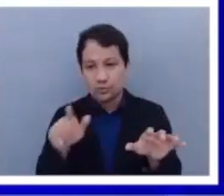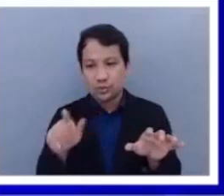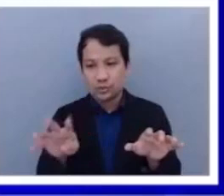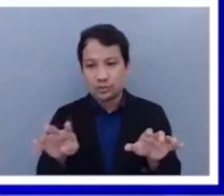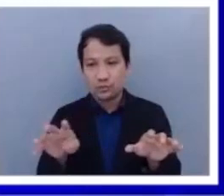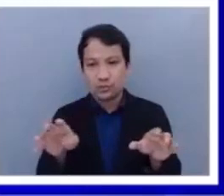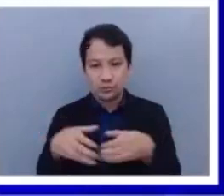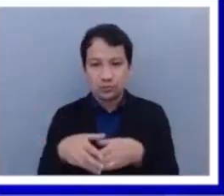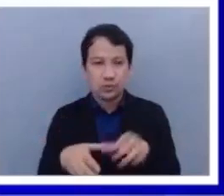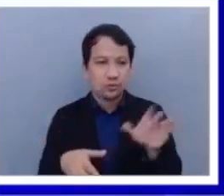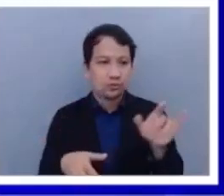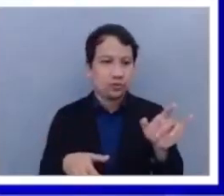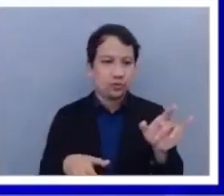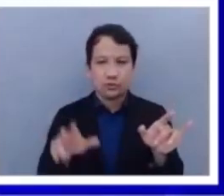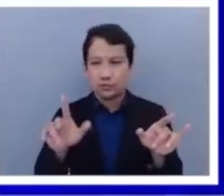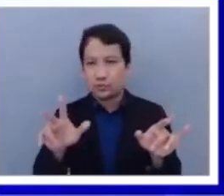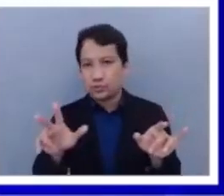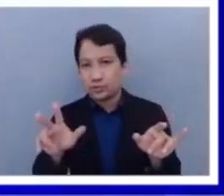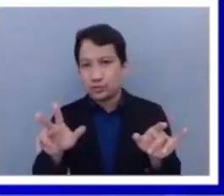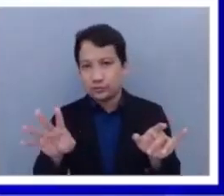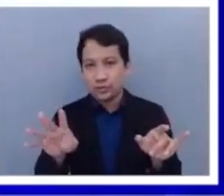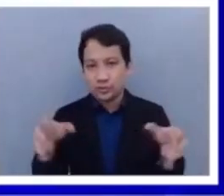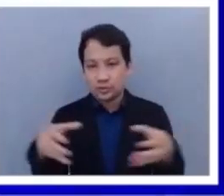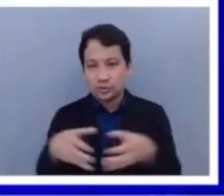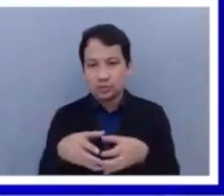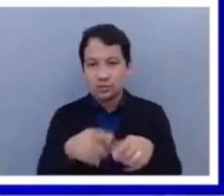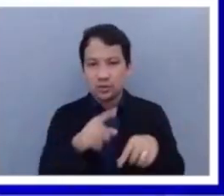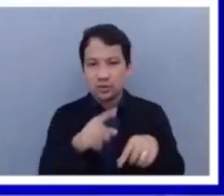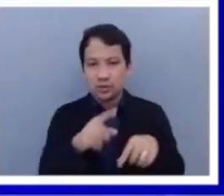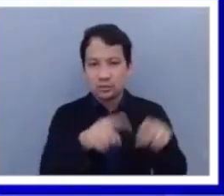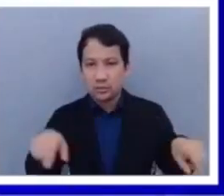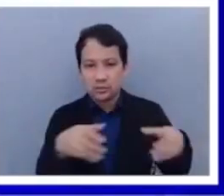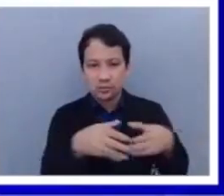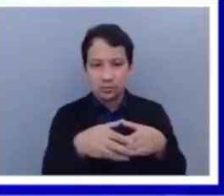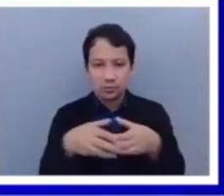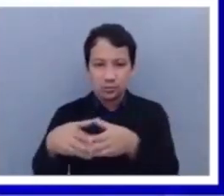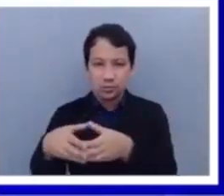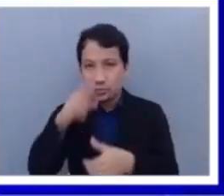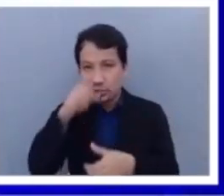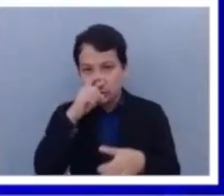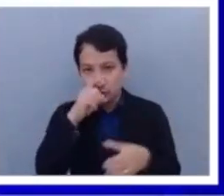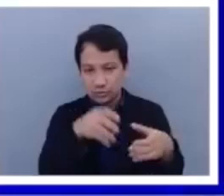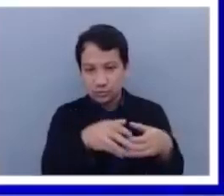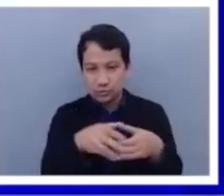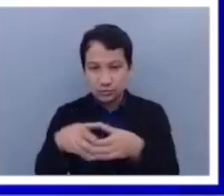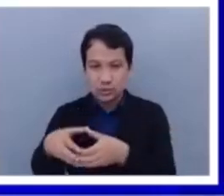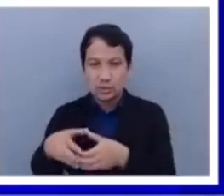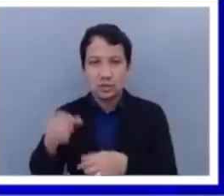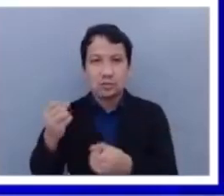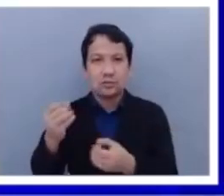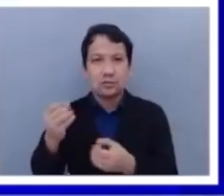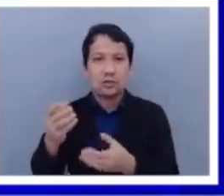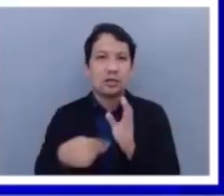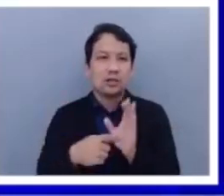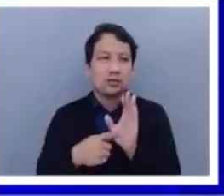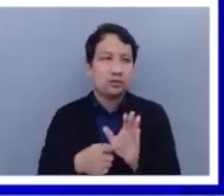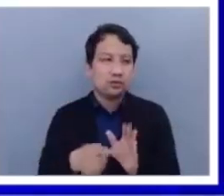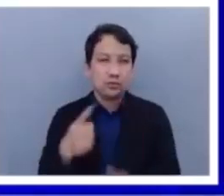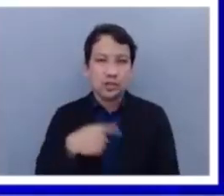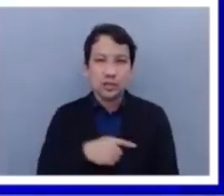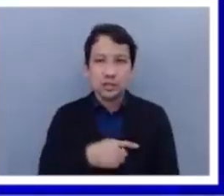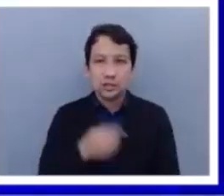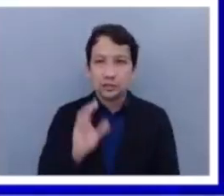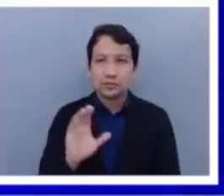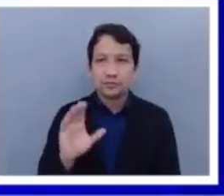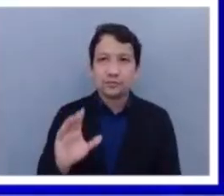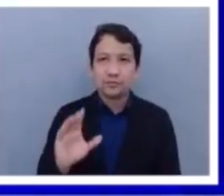25 to 34. May mga iba ring mga age group tayo na pumapasok, but karamihan sa kanila dito talaga sa 15 to 24